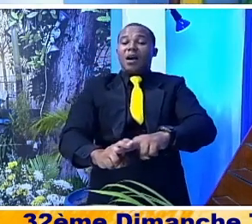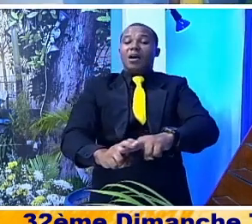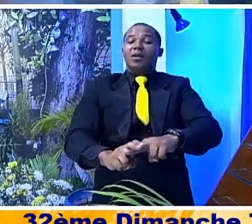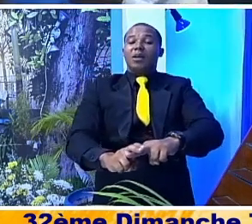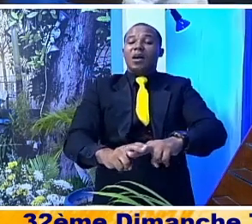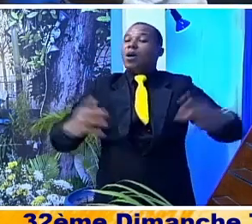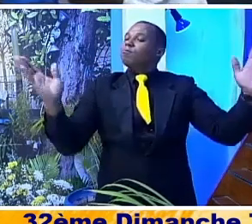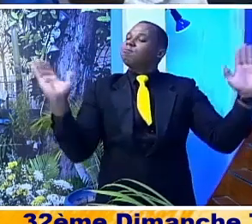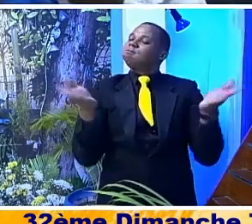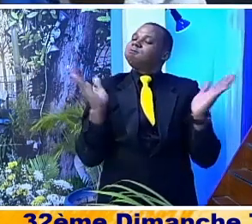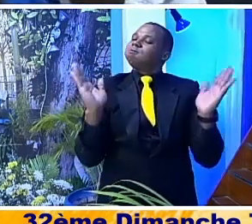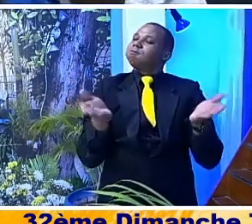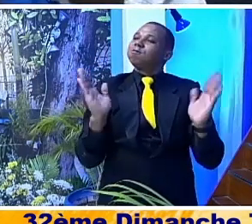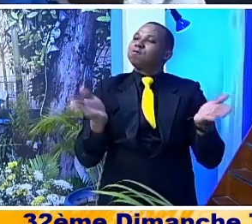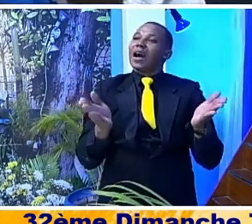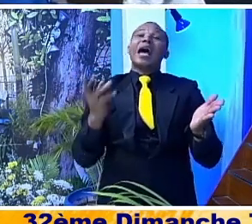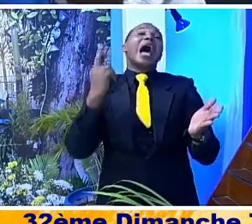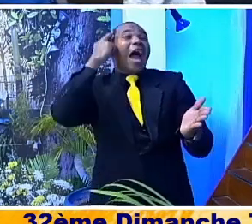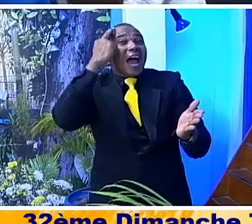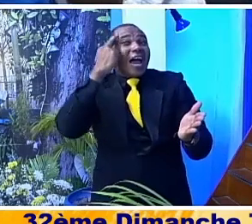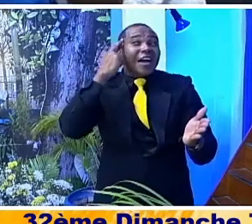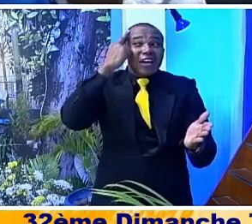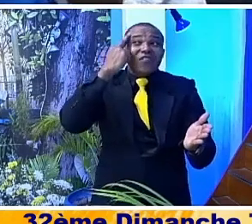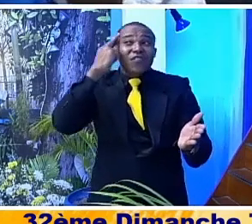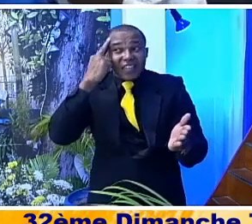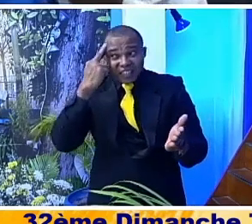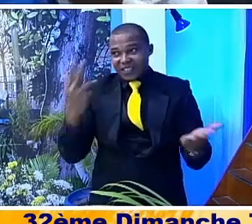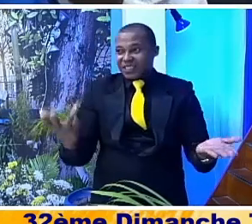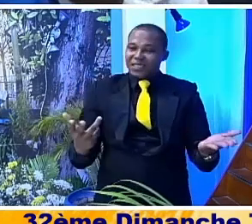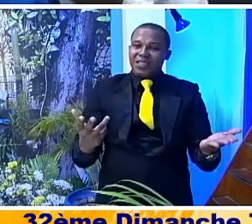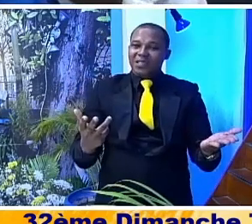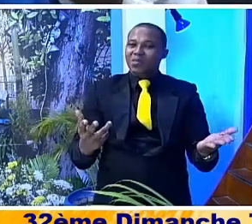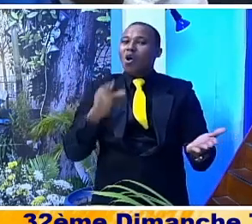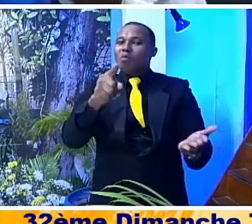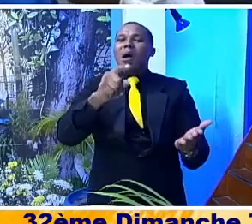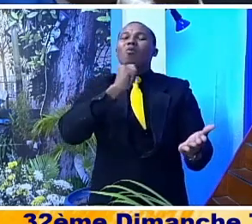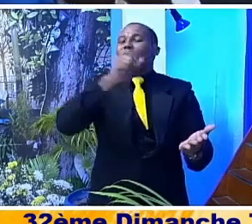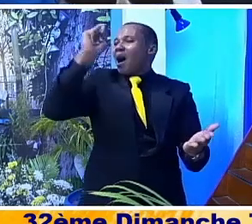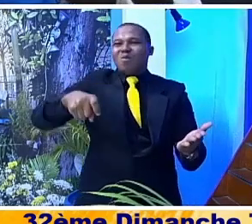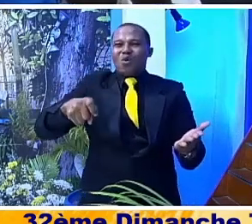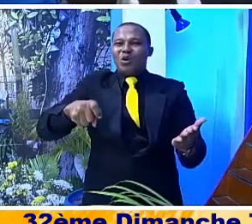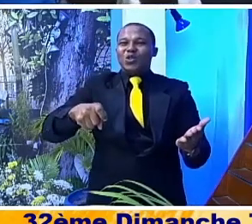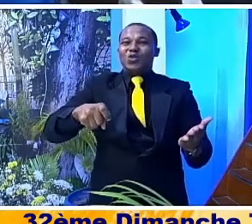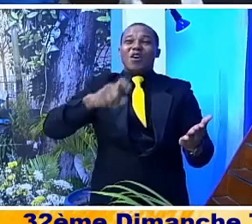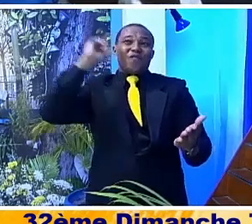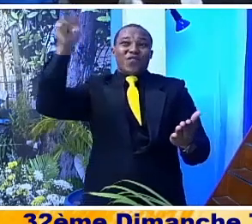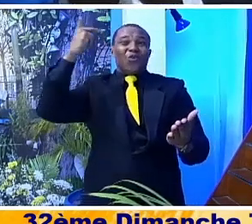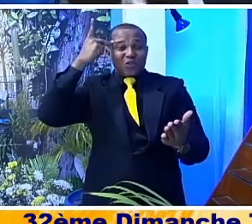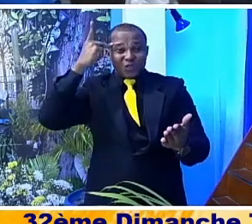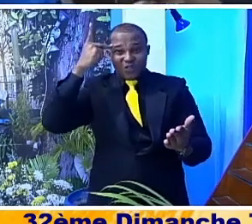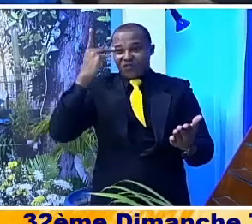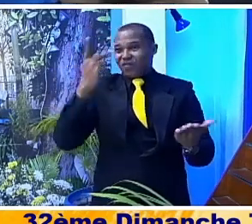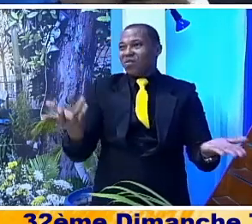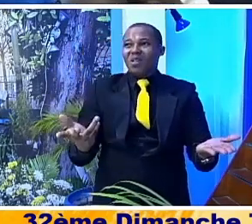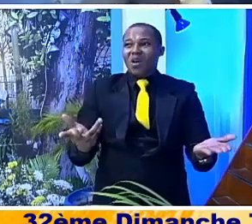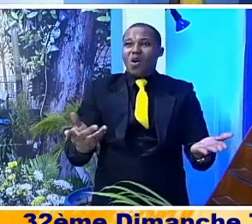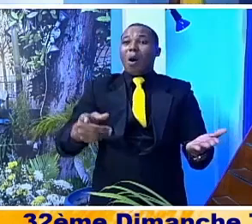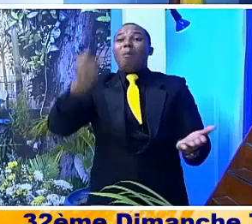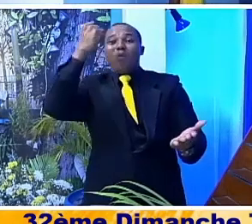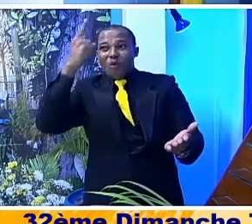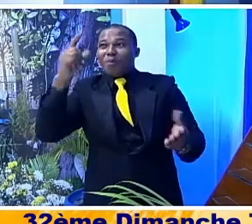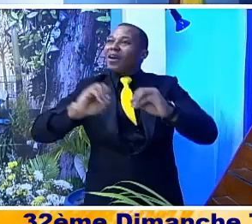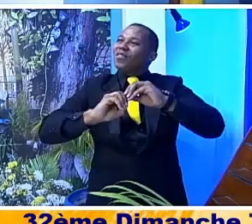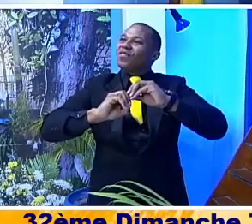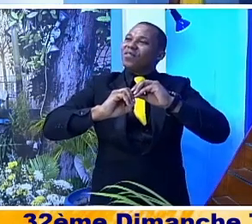ça là? Mes amis réfléchis mes amis. On peut pas faire gros classe l'école pour comprendre ti logique ça. Alors pour